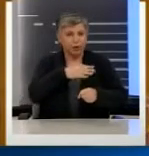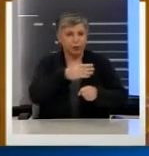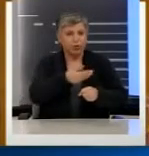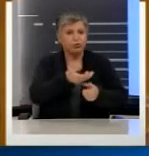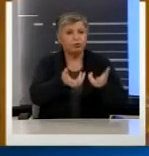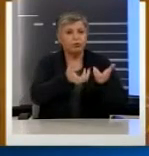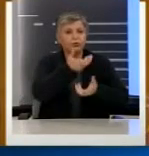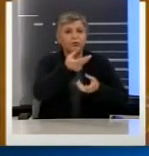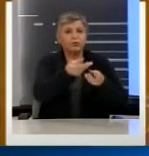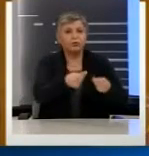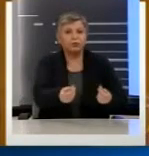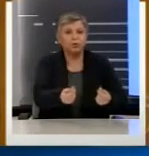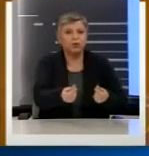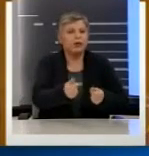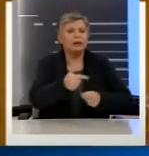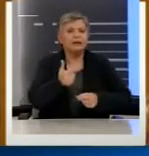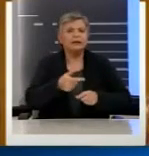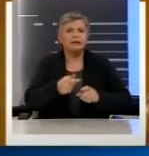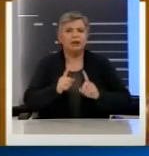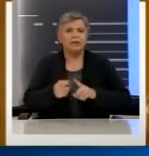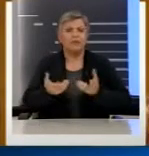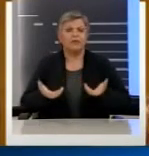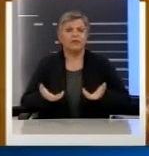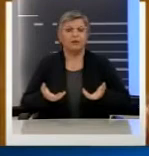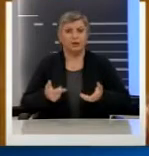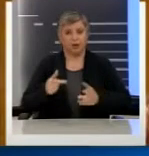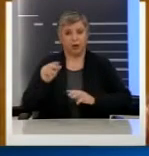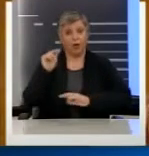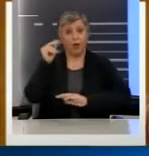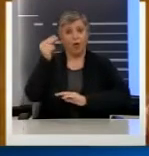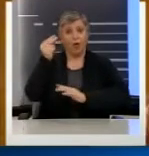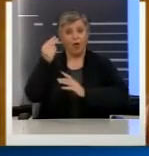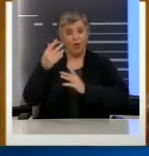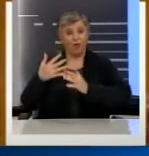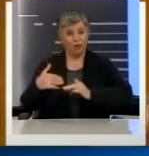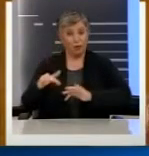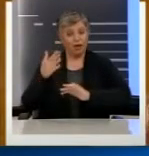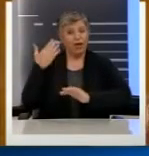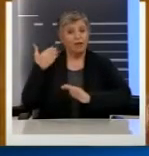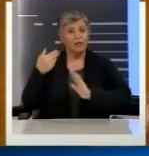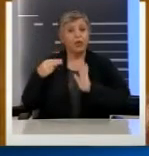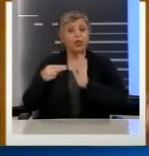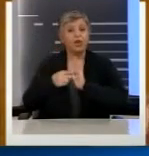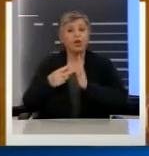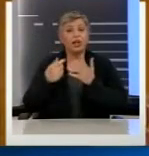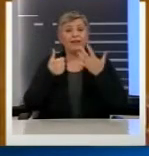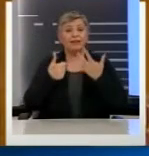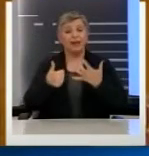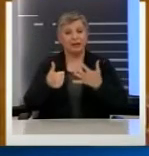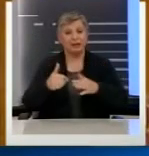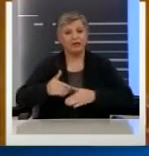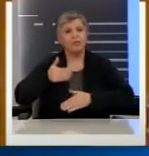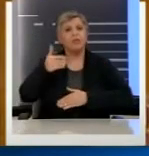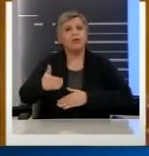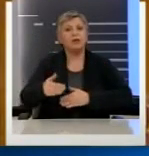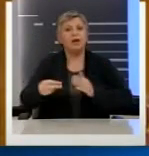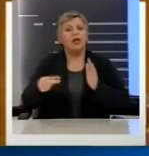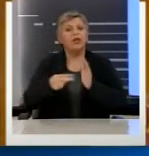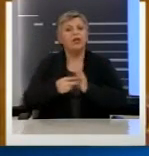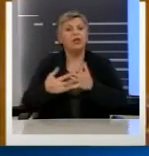Ομόφωνα υπάρχει απόφαση της Βουλής από το 2006 και ύστερα το 2010 για αυτό το ζήτημα.